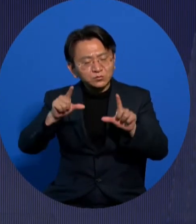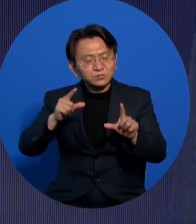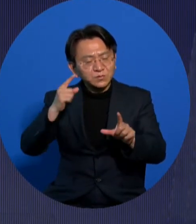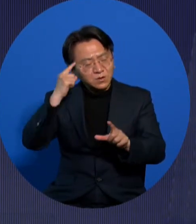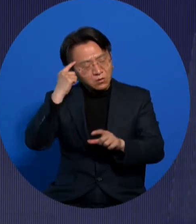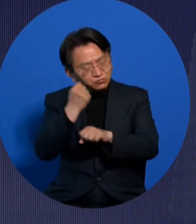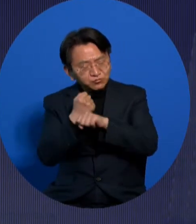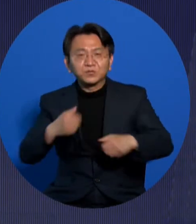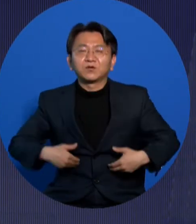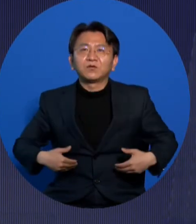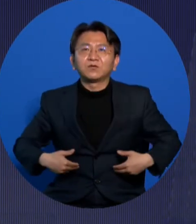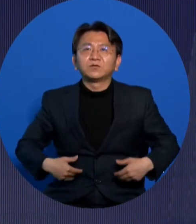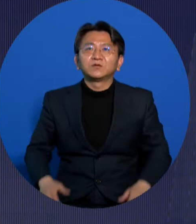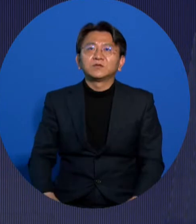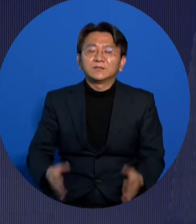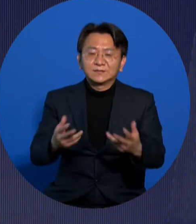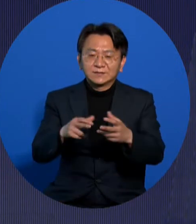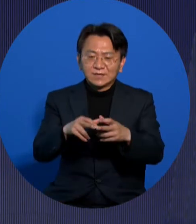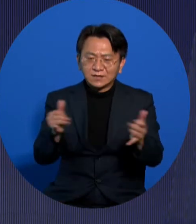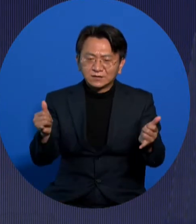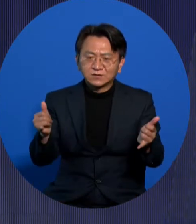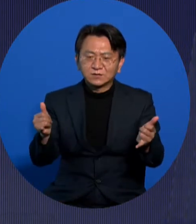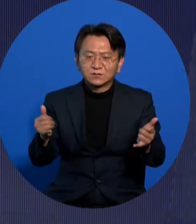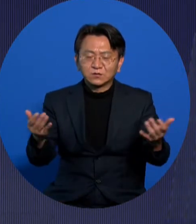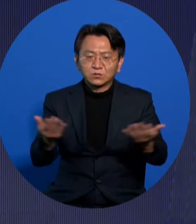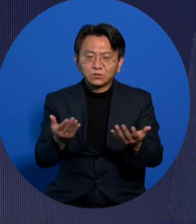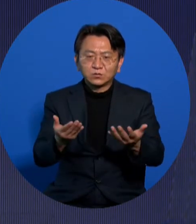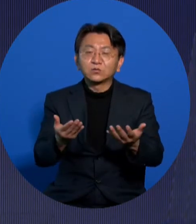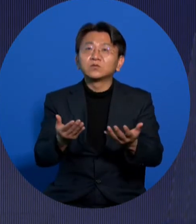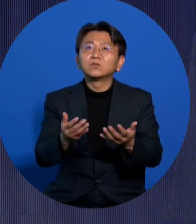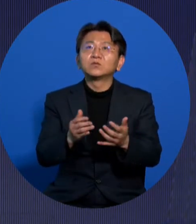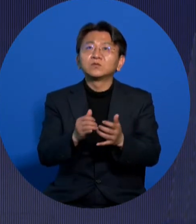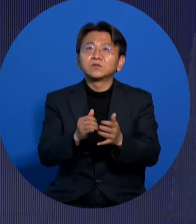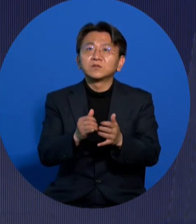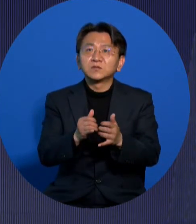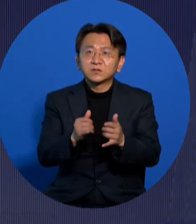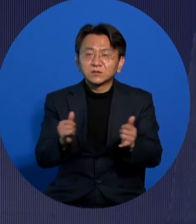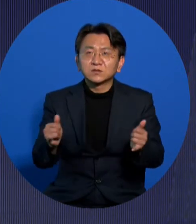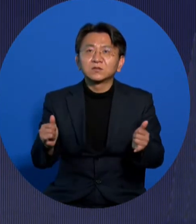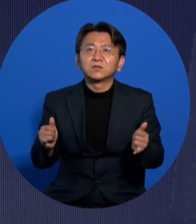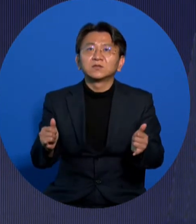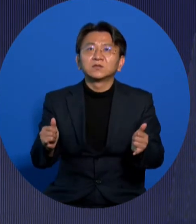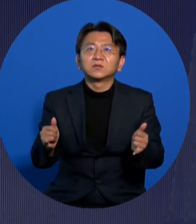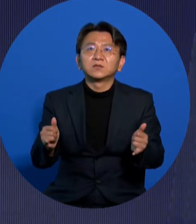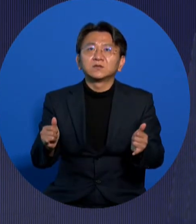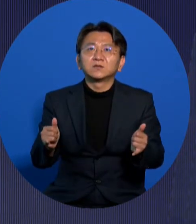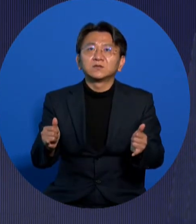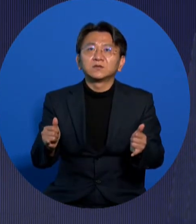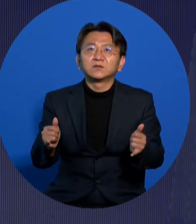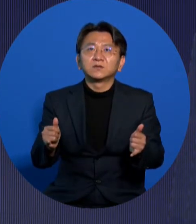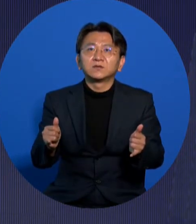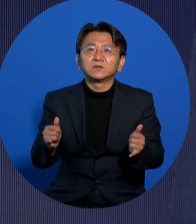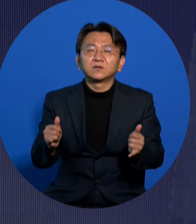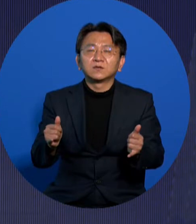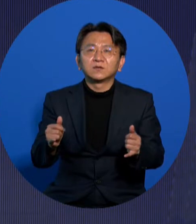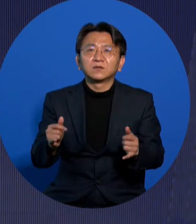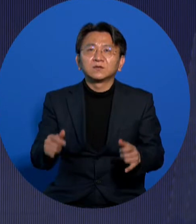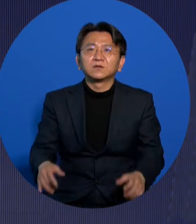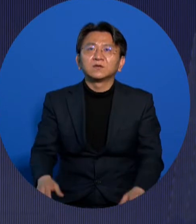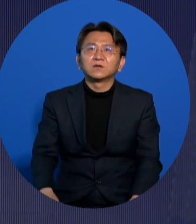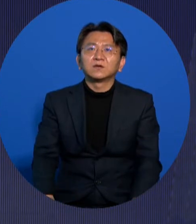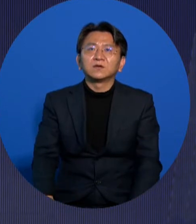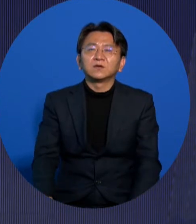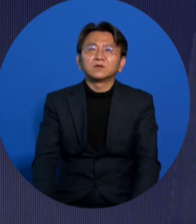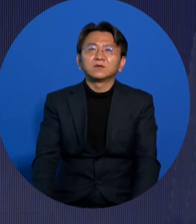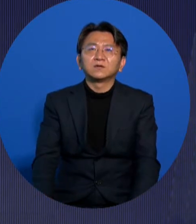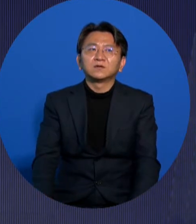장애인 노동자들이 공유하는 노동은 비장애인 중심성이나 여전히 생산성 중심이